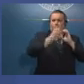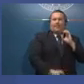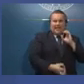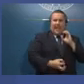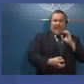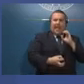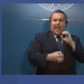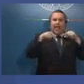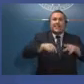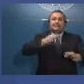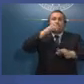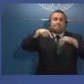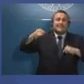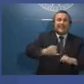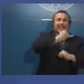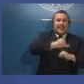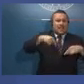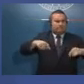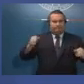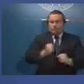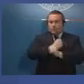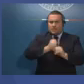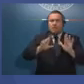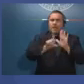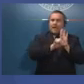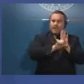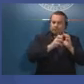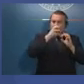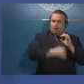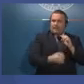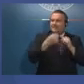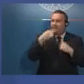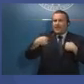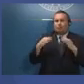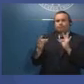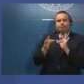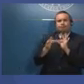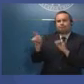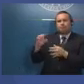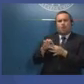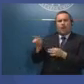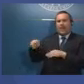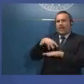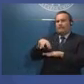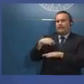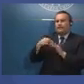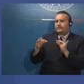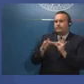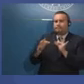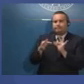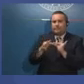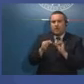non avevamo la possibilità di spiegarne di dettagli però ecco mia socio a quello che ha detto la collega perché